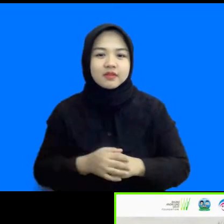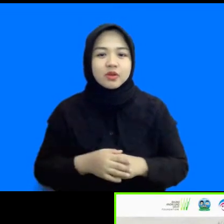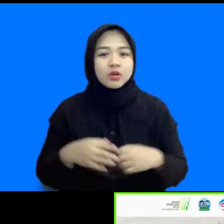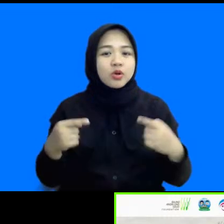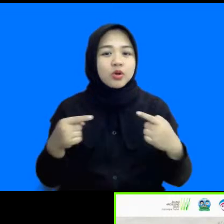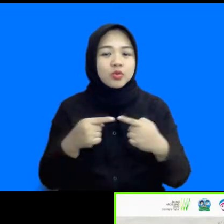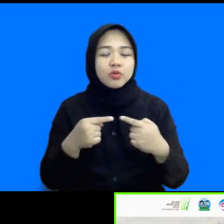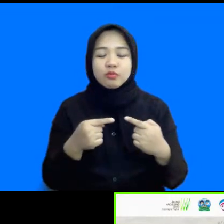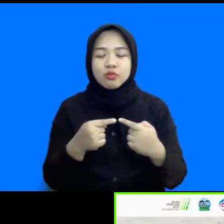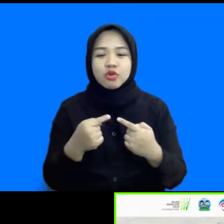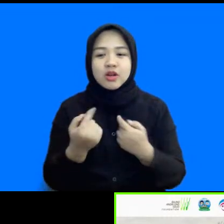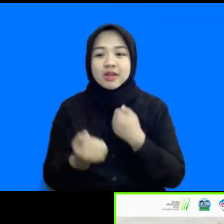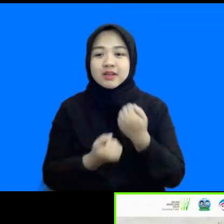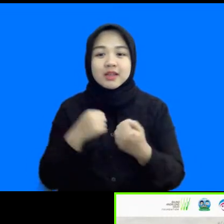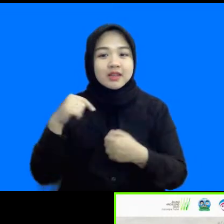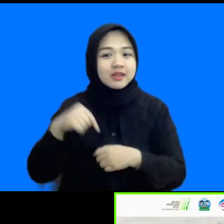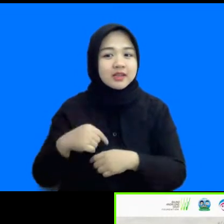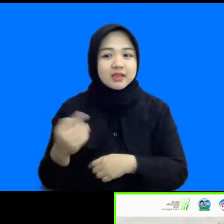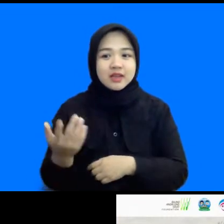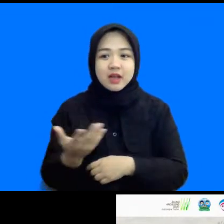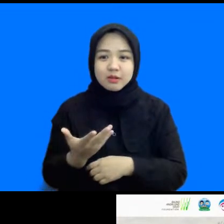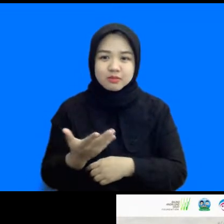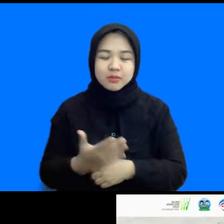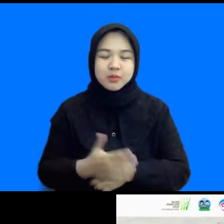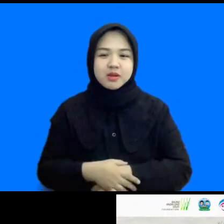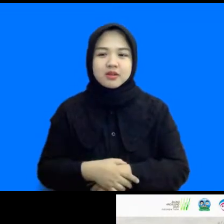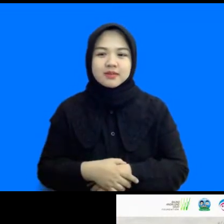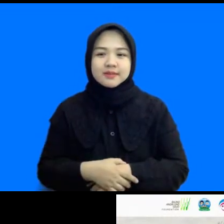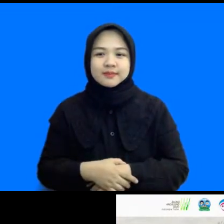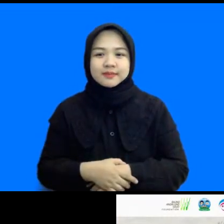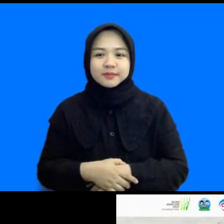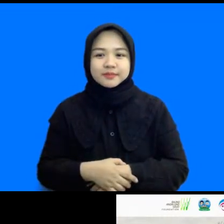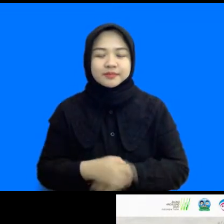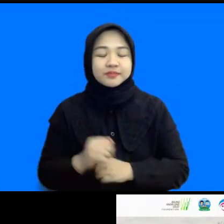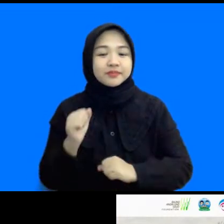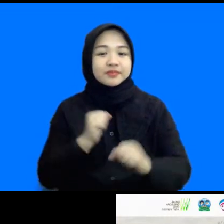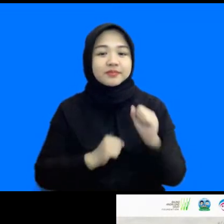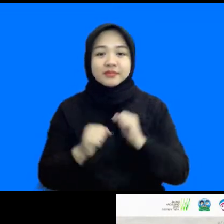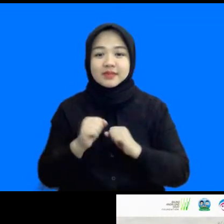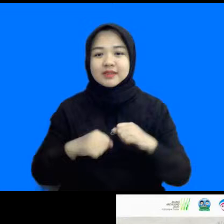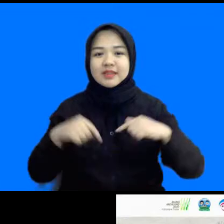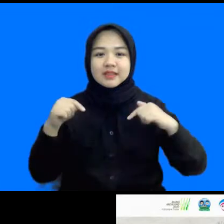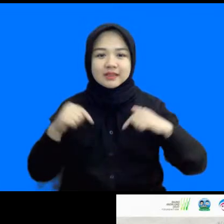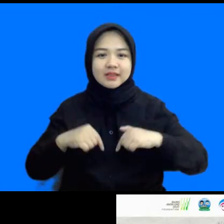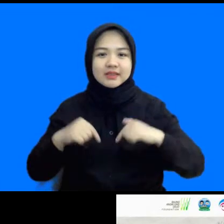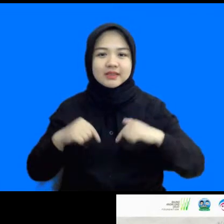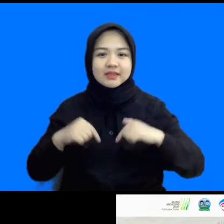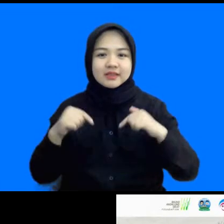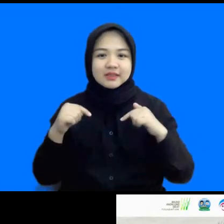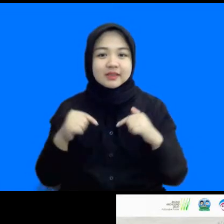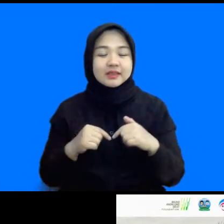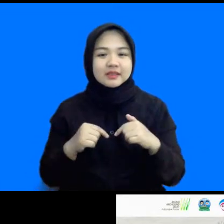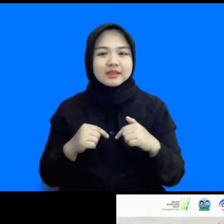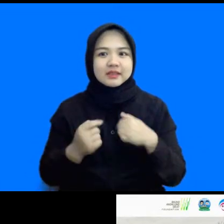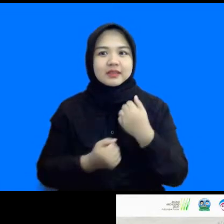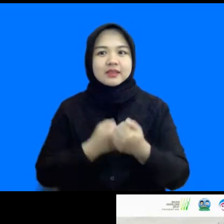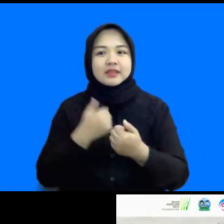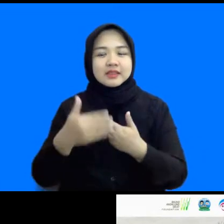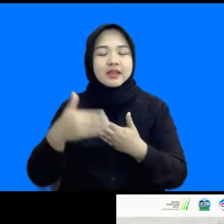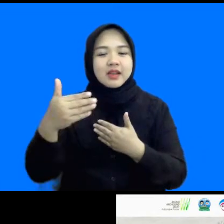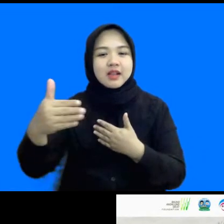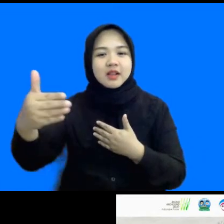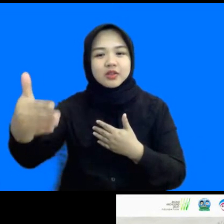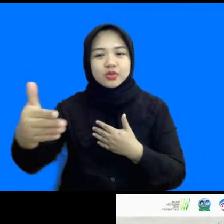dengan kegiatan siang ini? Nah, kegiatan siang ini merupakan tindak lanjut